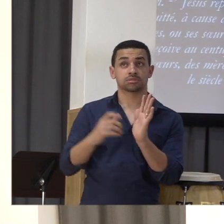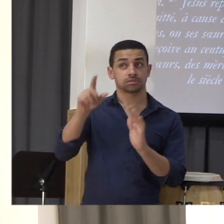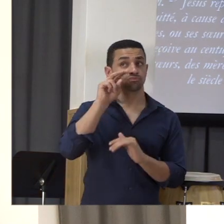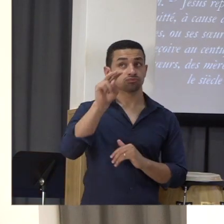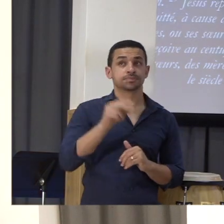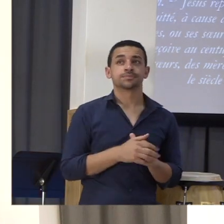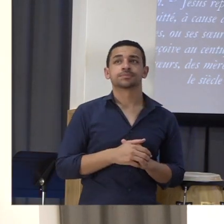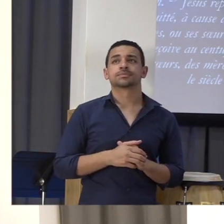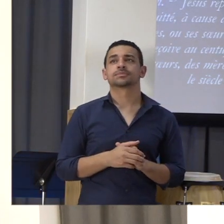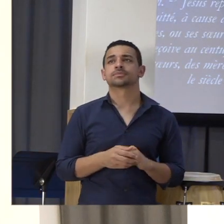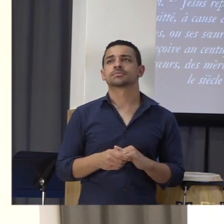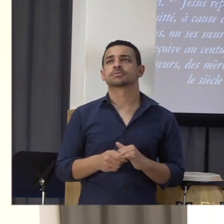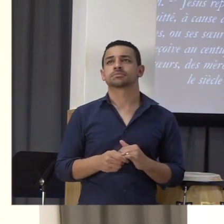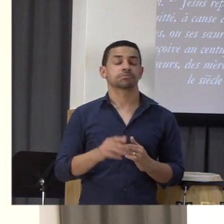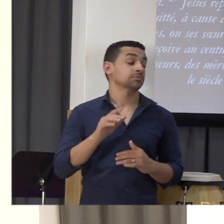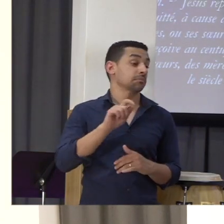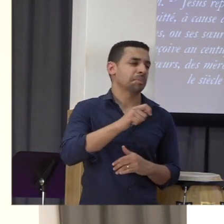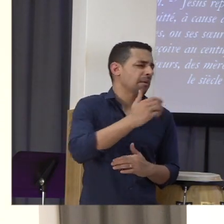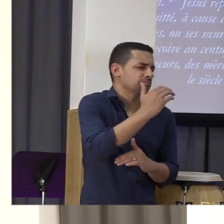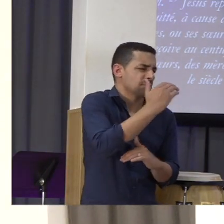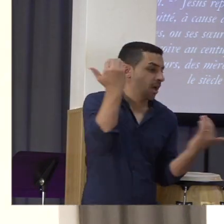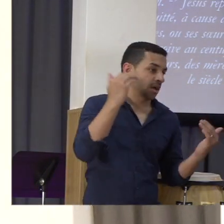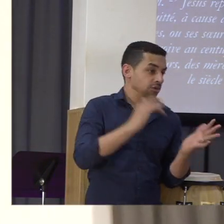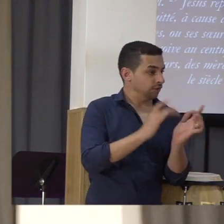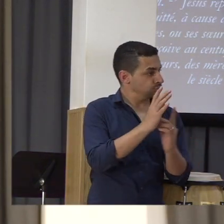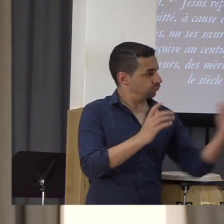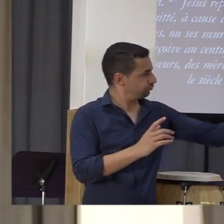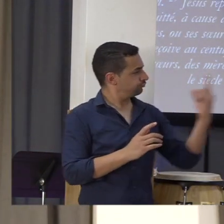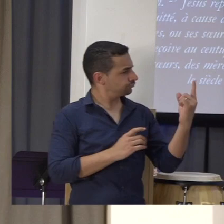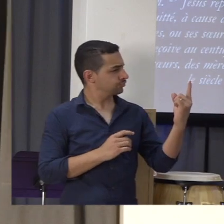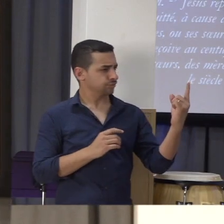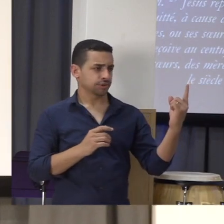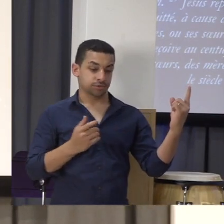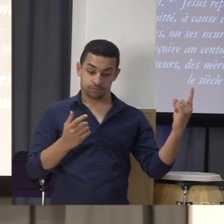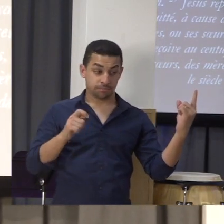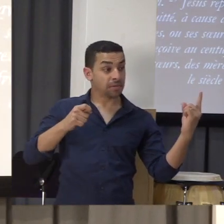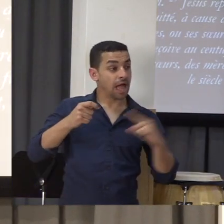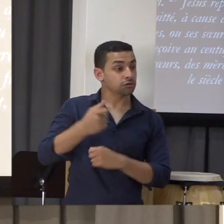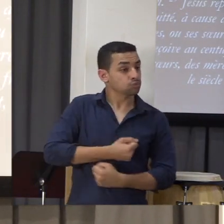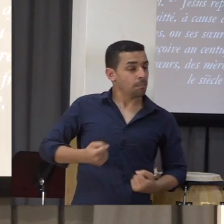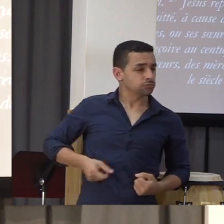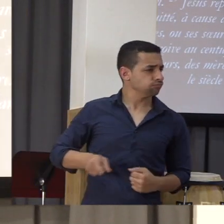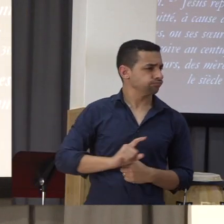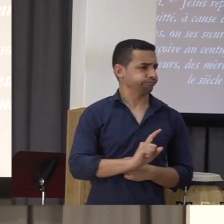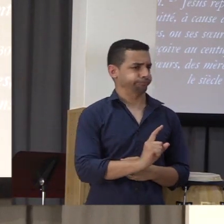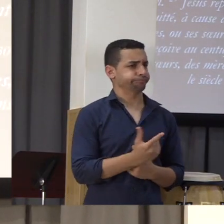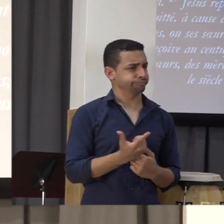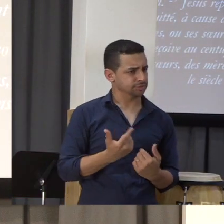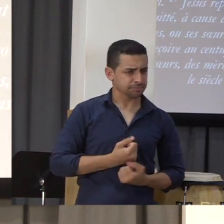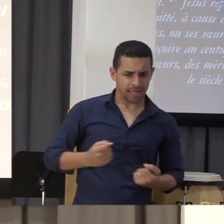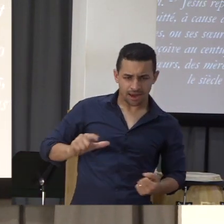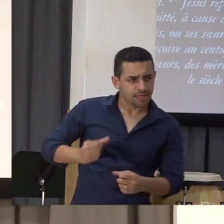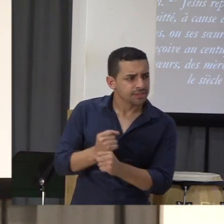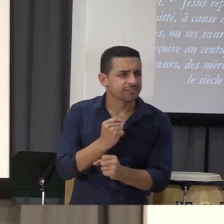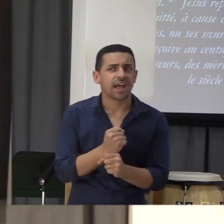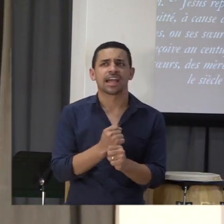yeux, Pierre en avait marre. Parce que quand Jésus est arrivé, Pierre n'était pas au chômage. Pierre avait un